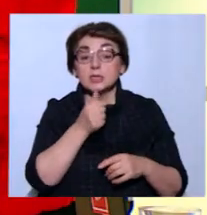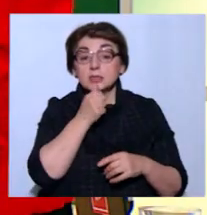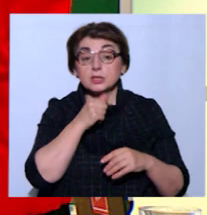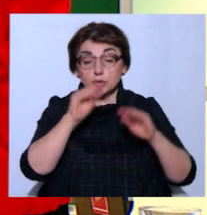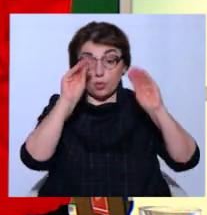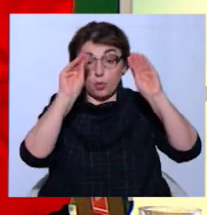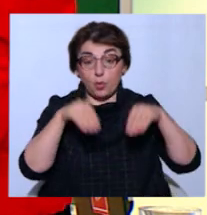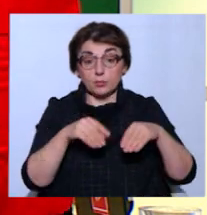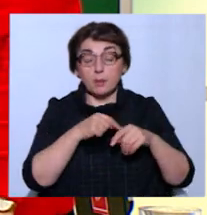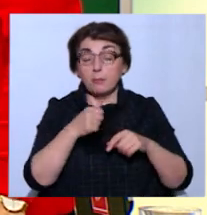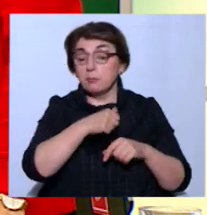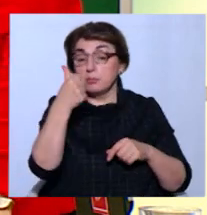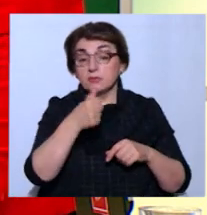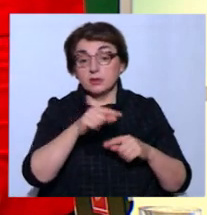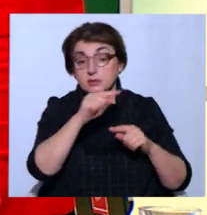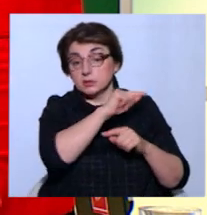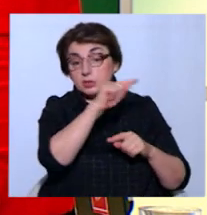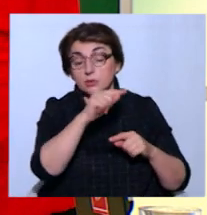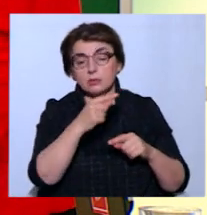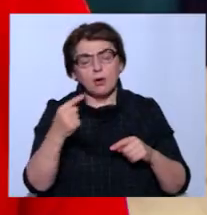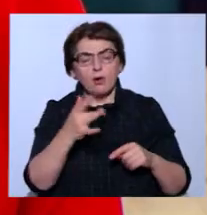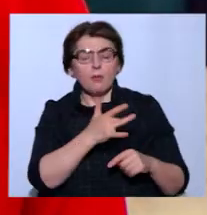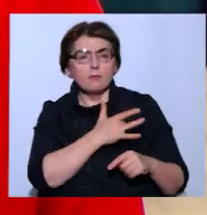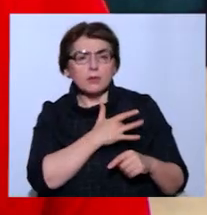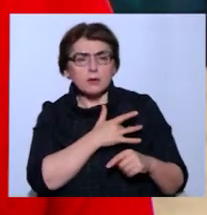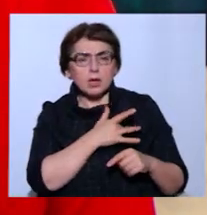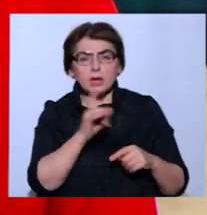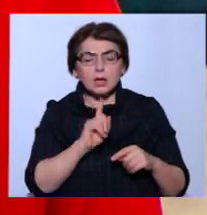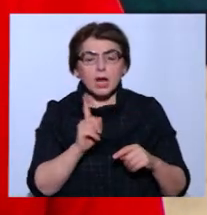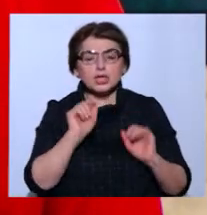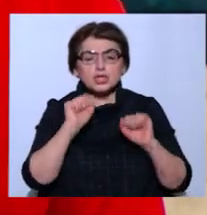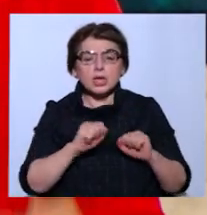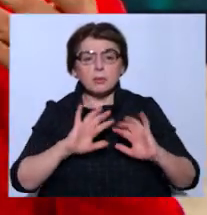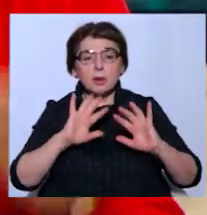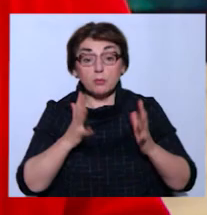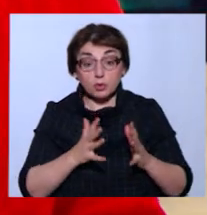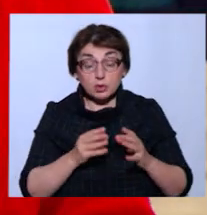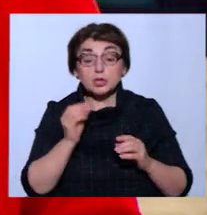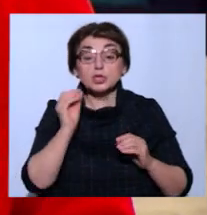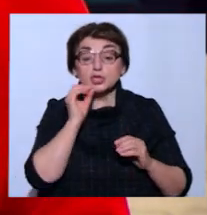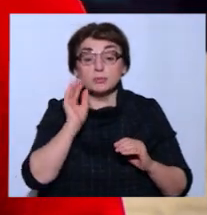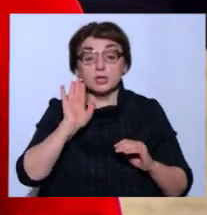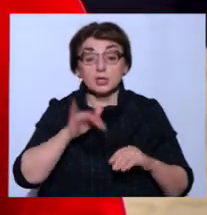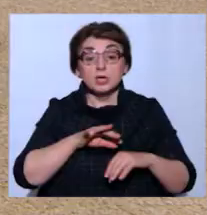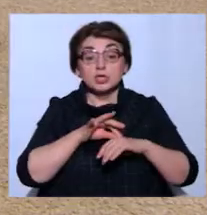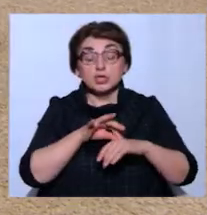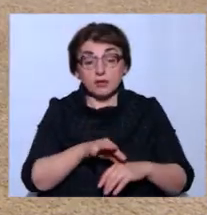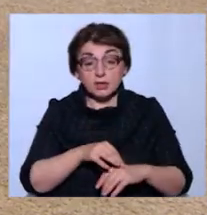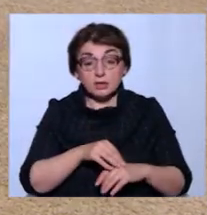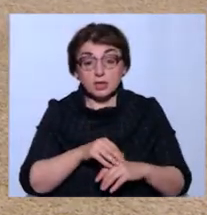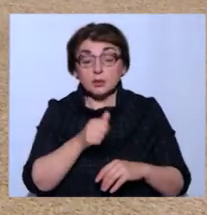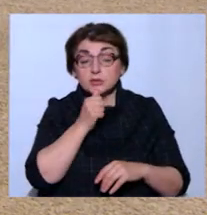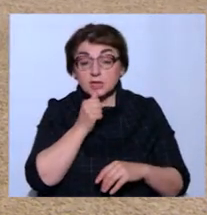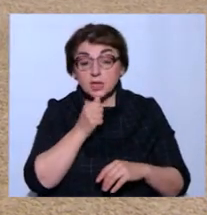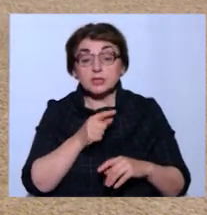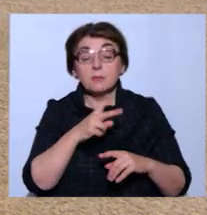პირველ სტრიქონში ჩვენ გამოვთქვამთ ვარაუდს, თუ რა შეიძლება მოხდეს. შემდეგ ჩავატარებთ ცდას და მეორე სტრიქონს